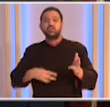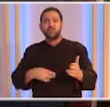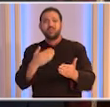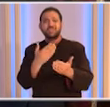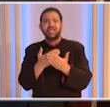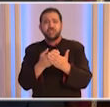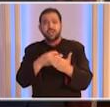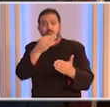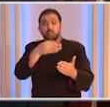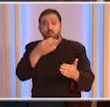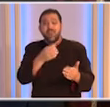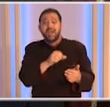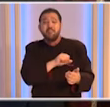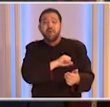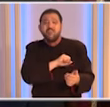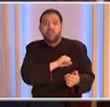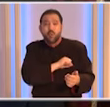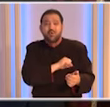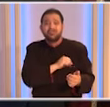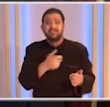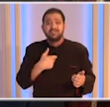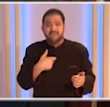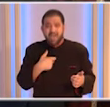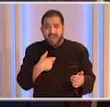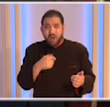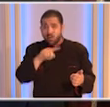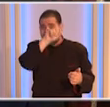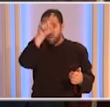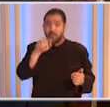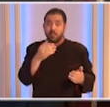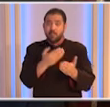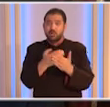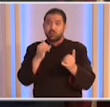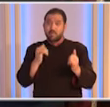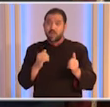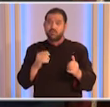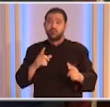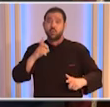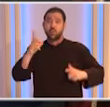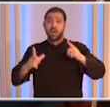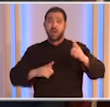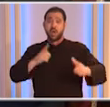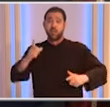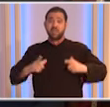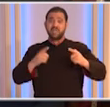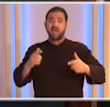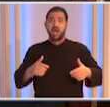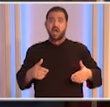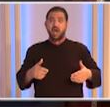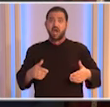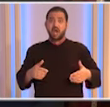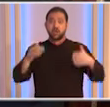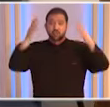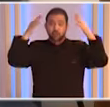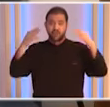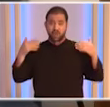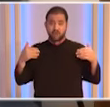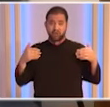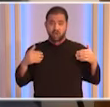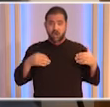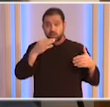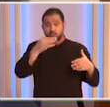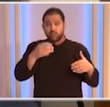Hristos. Și ce, de ce spune că mă înfricoșez? Că zic, până atunci o lăuda și o fericea, cea